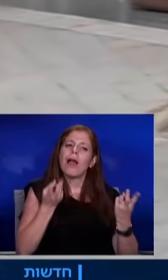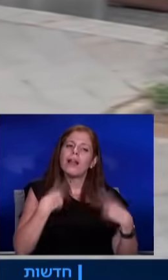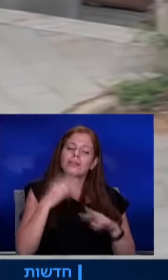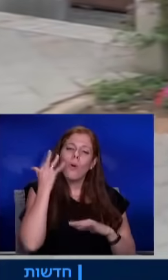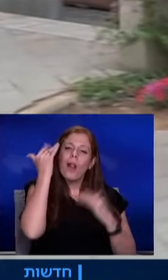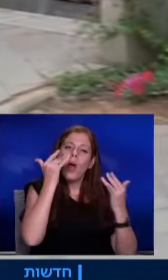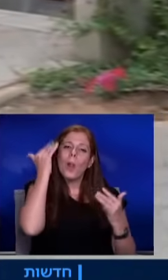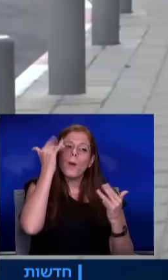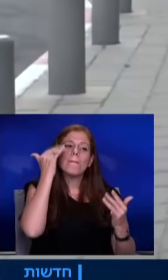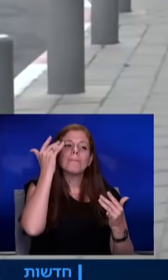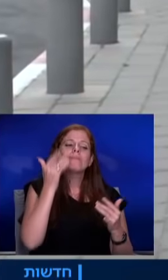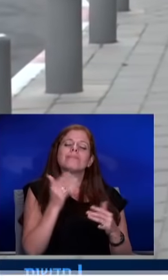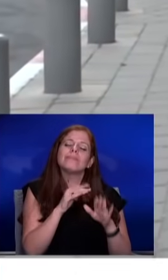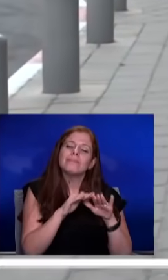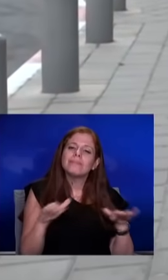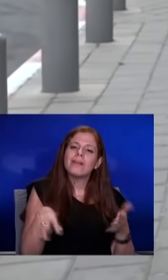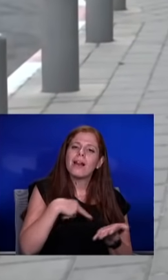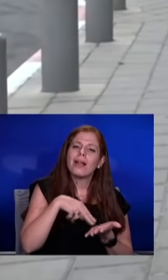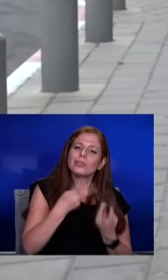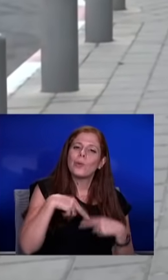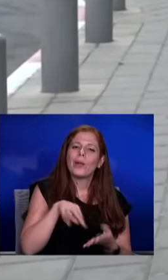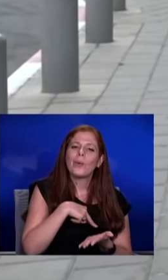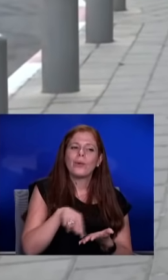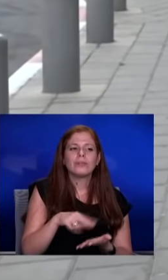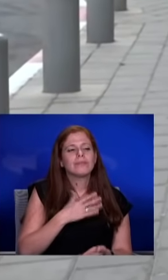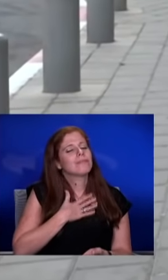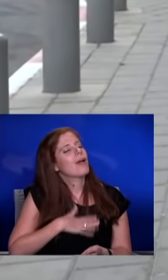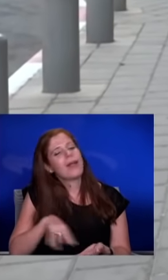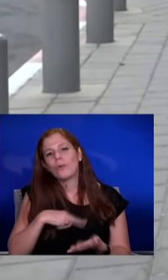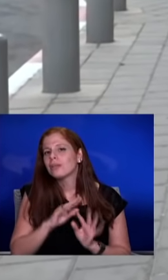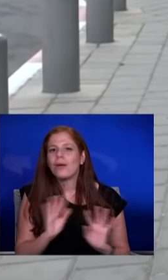על הפרקט בסטודיו לריקוד. אני רק רוצה לרקוד.